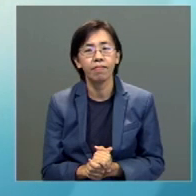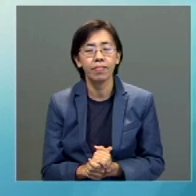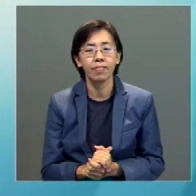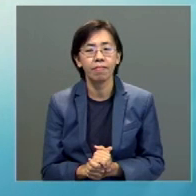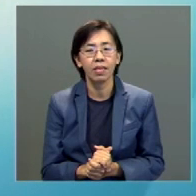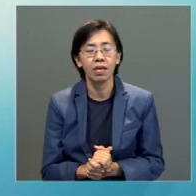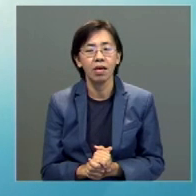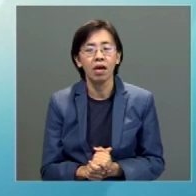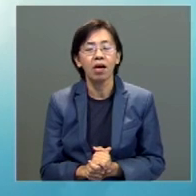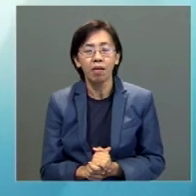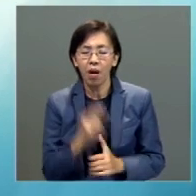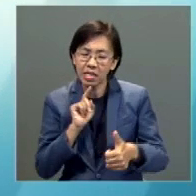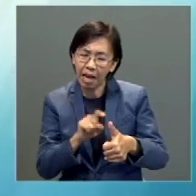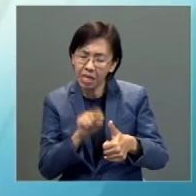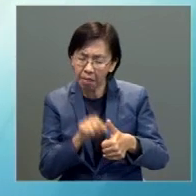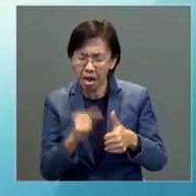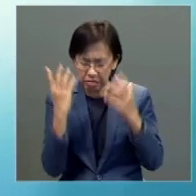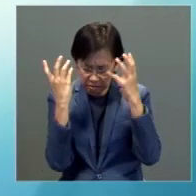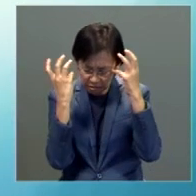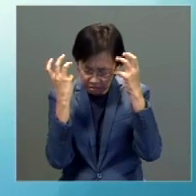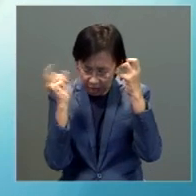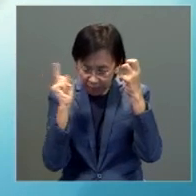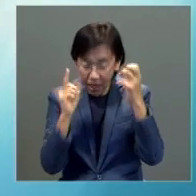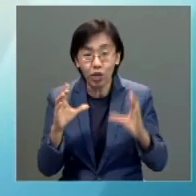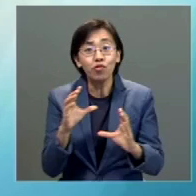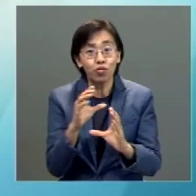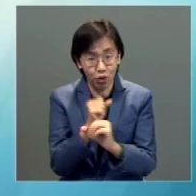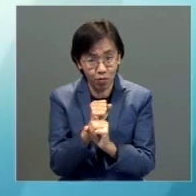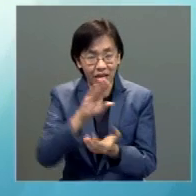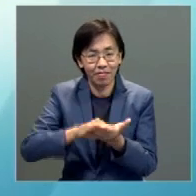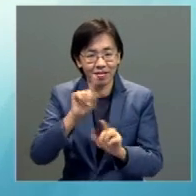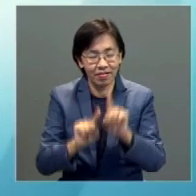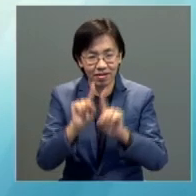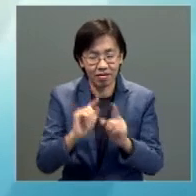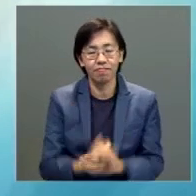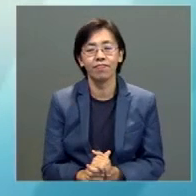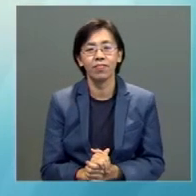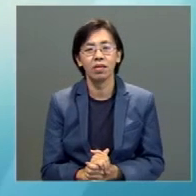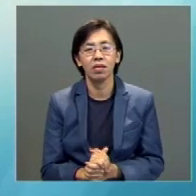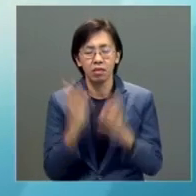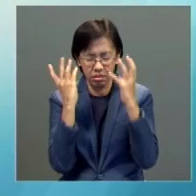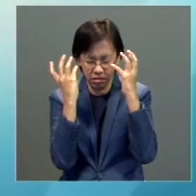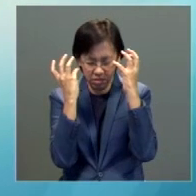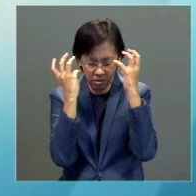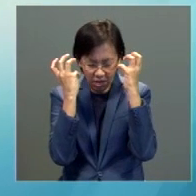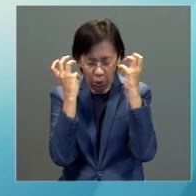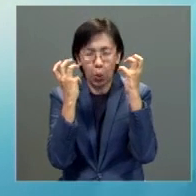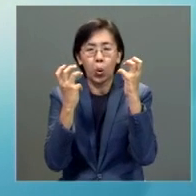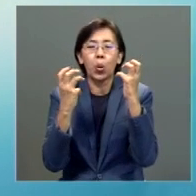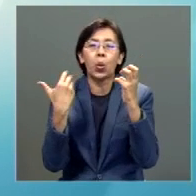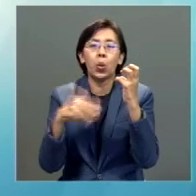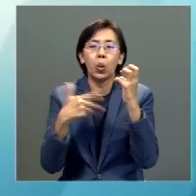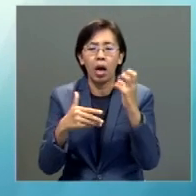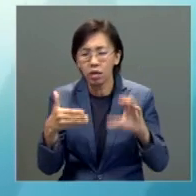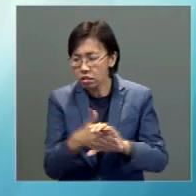ความเครียดออกมาว่าอย่างไรบ้างนะครับก็พบว่ามีความเครียดค่อนข้างที่จะสูงนะครับอ้าวสไลด์